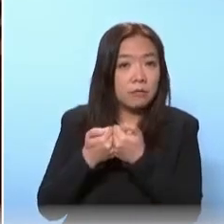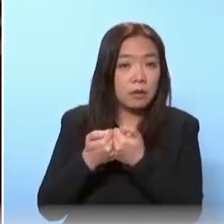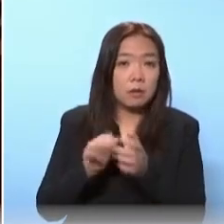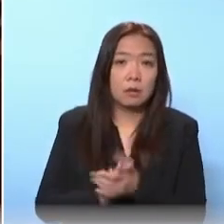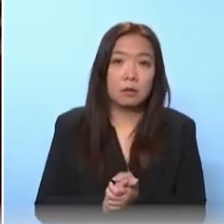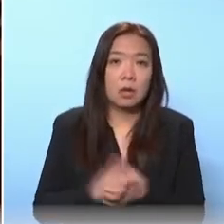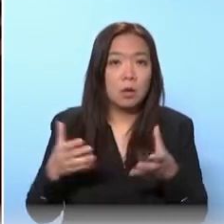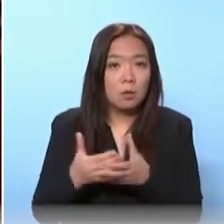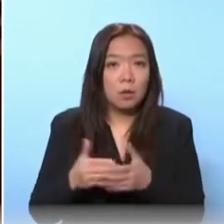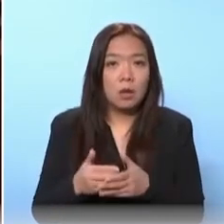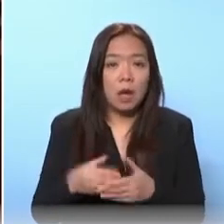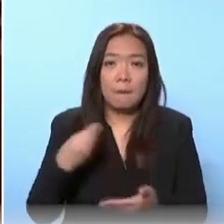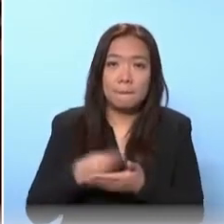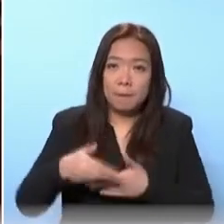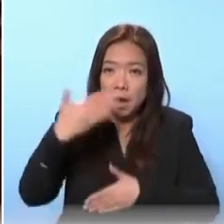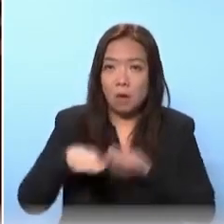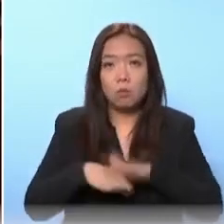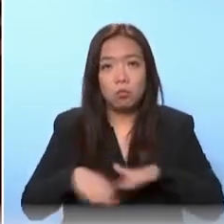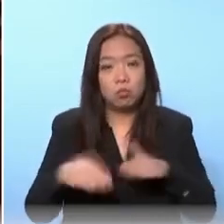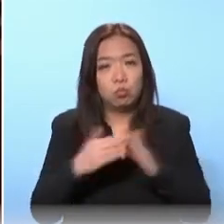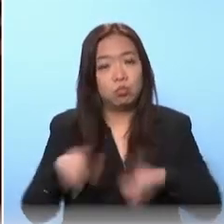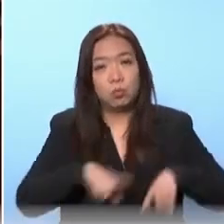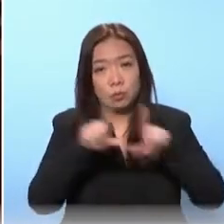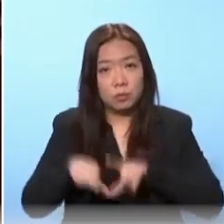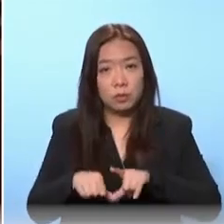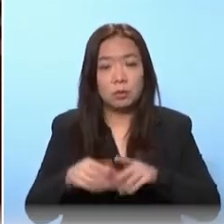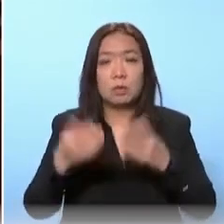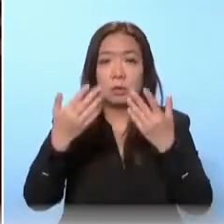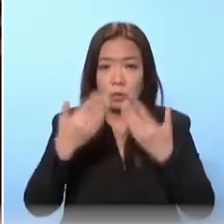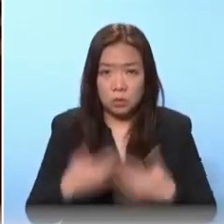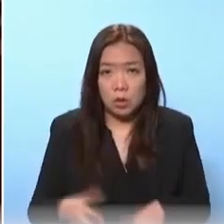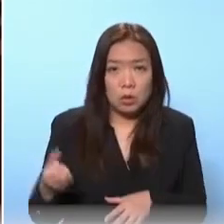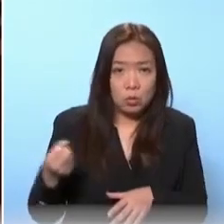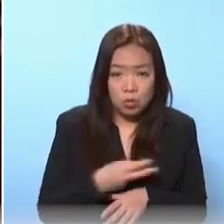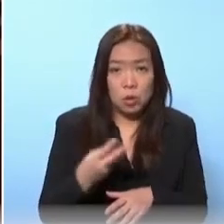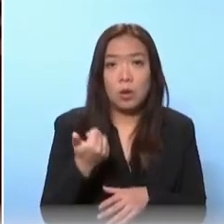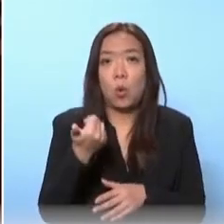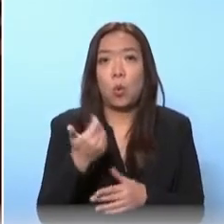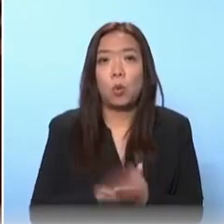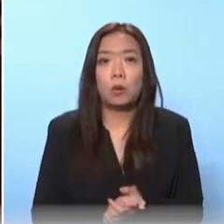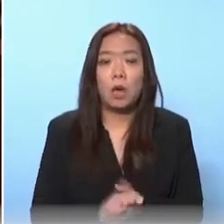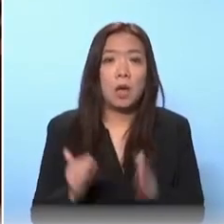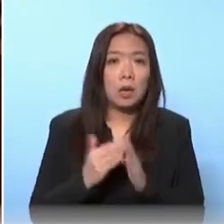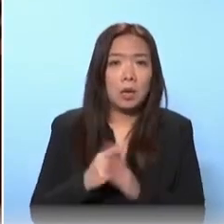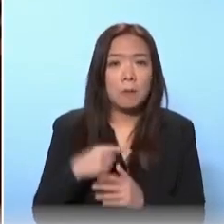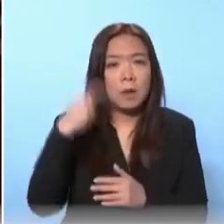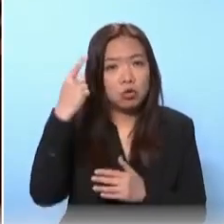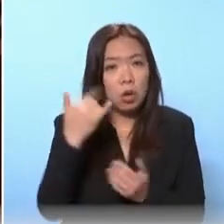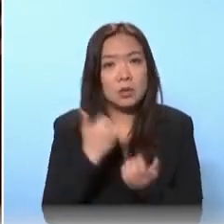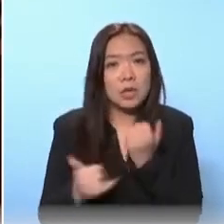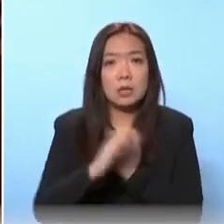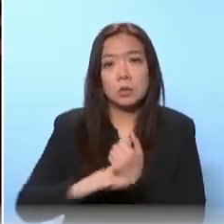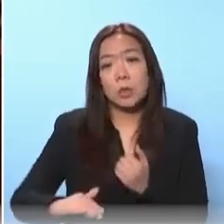居。而當為咗咧我哋嚇置業安居之後有一個更加美滿嘅家庭咧，都希望可以生兒育